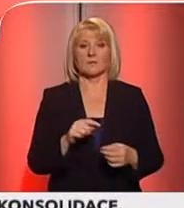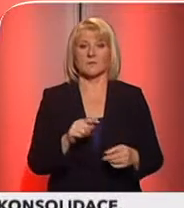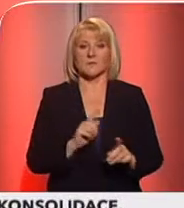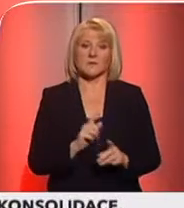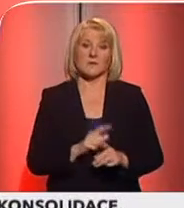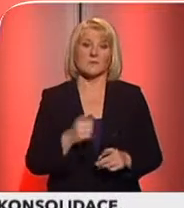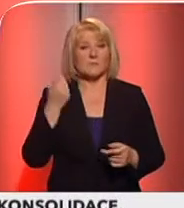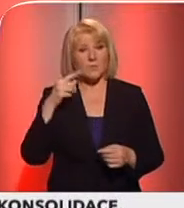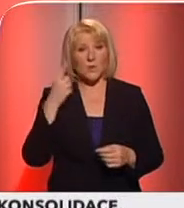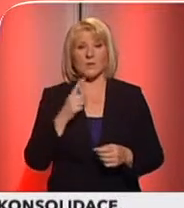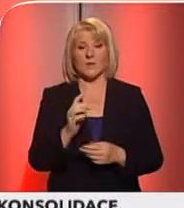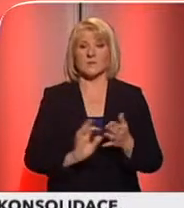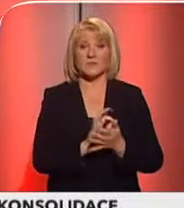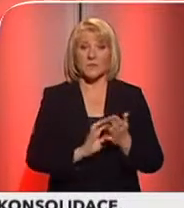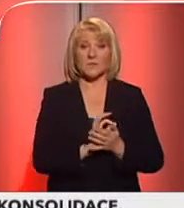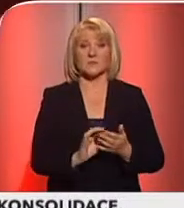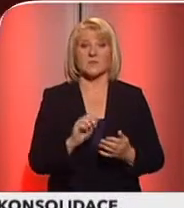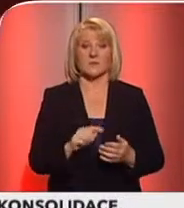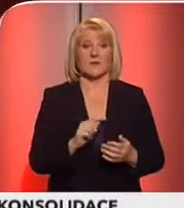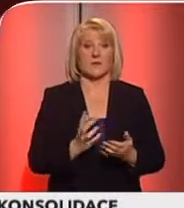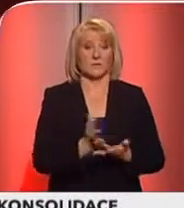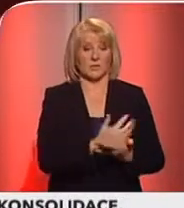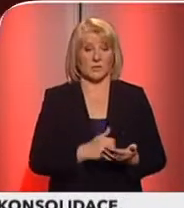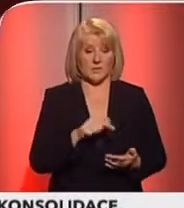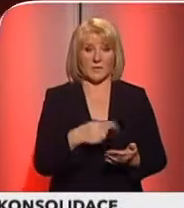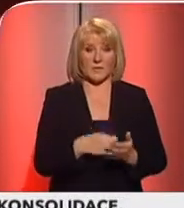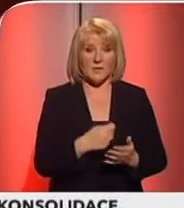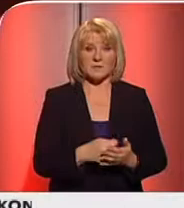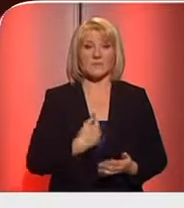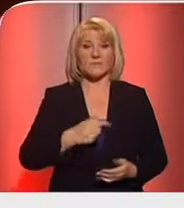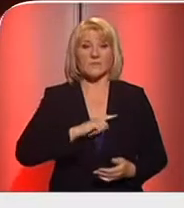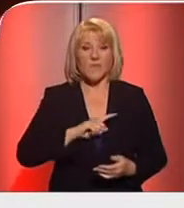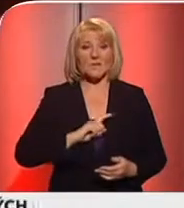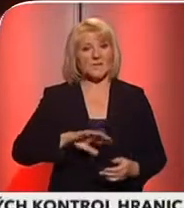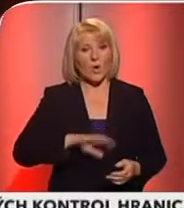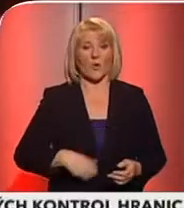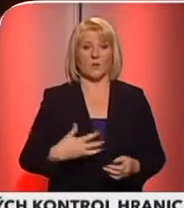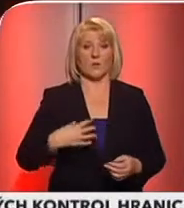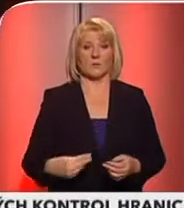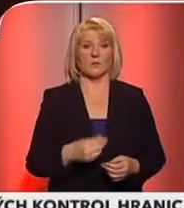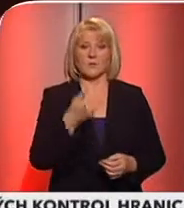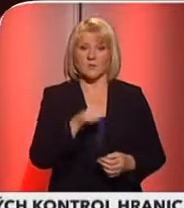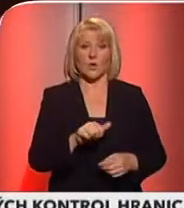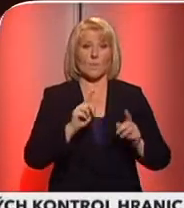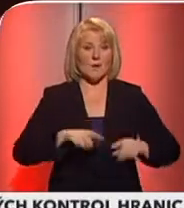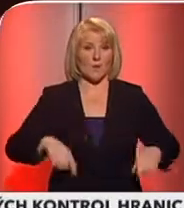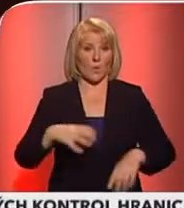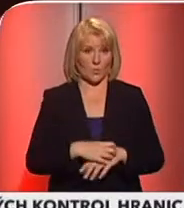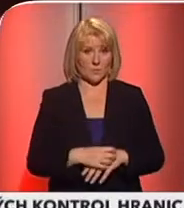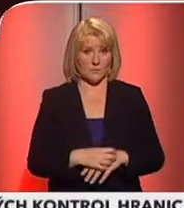velmi problematické situace, kdy na té příjmové straně jsme se sami okradli o 100 miliard